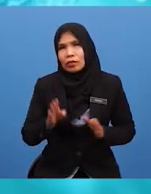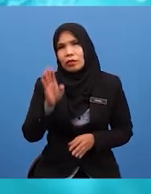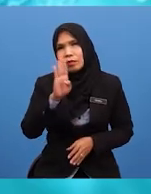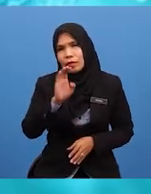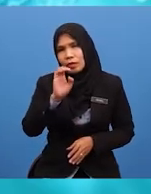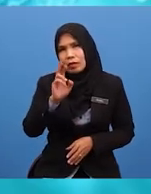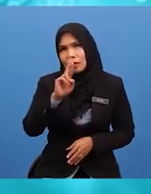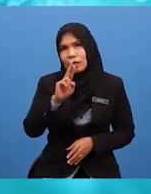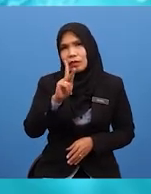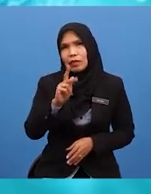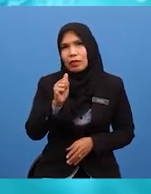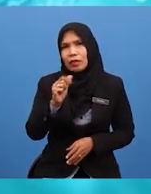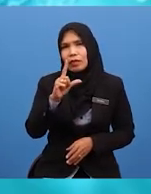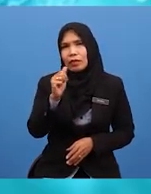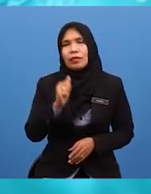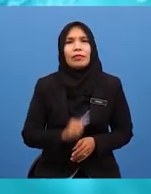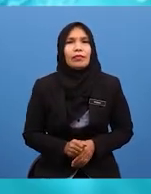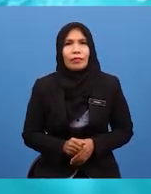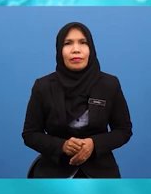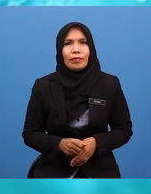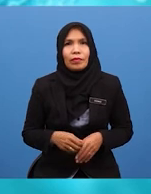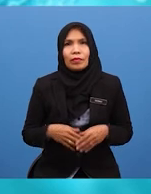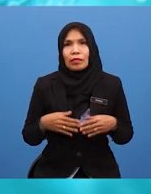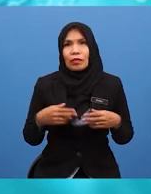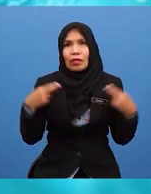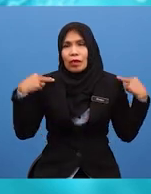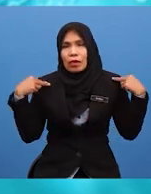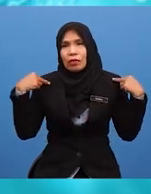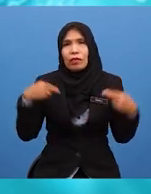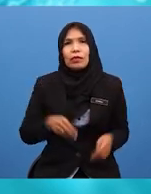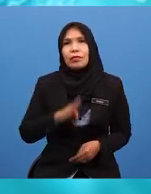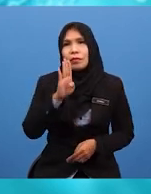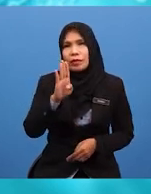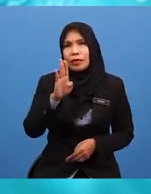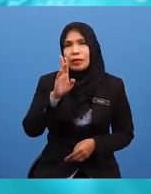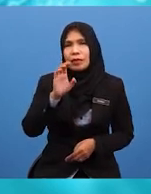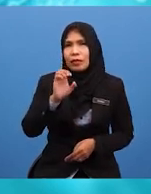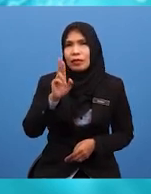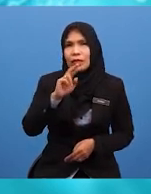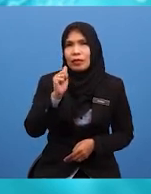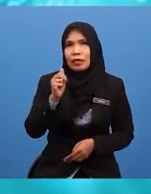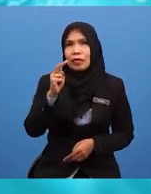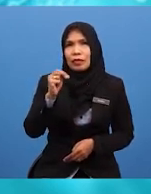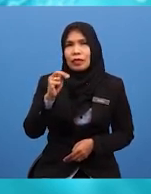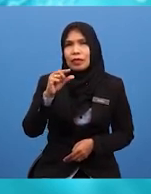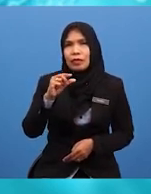Semasa ekdisis, haiwan berangka luar akan menyedut udara